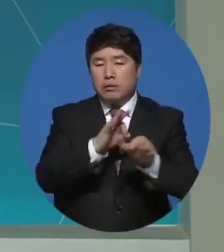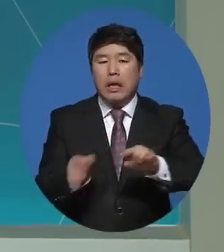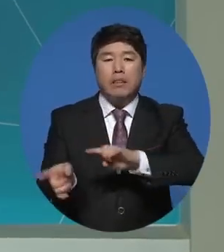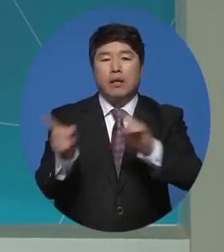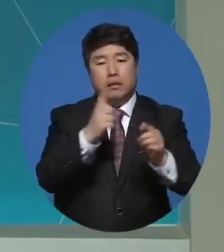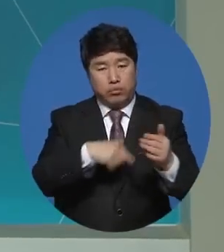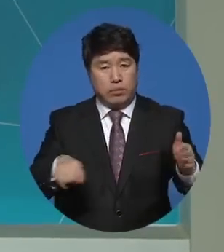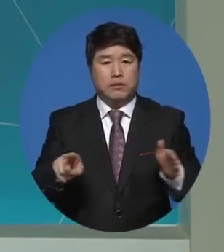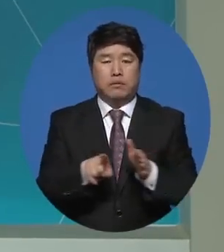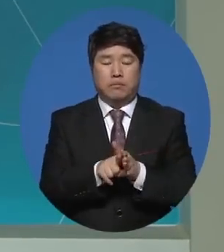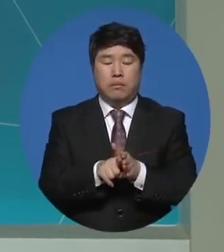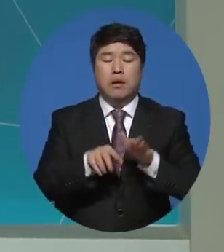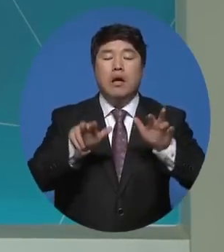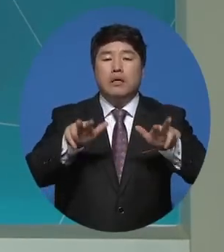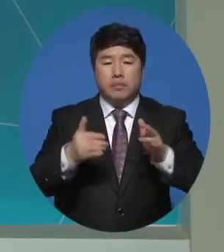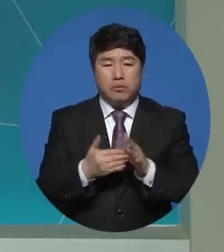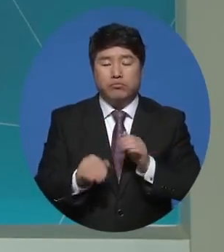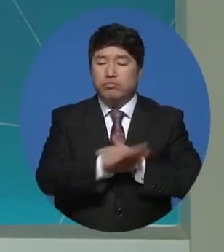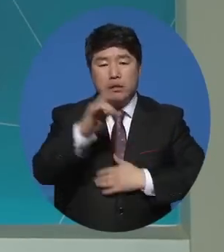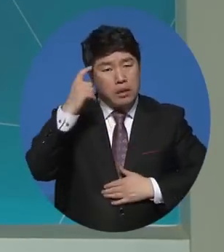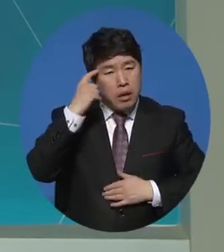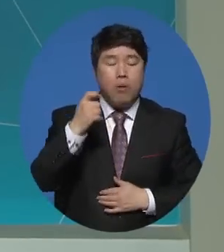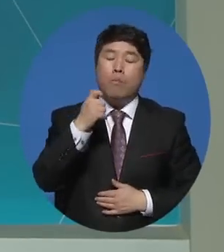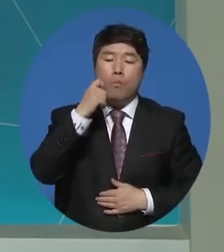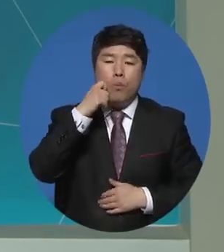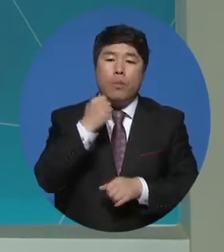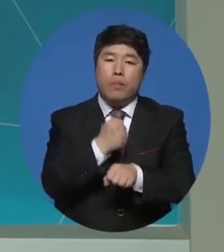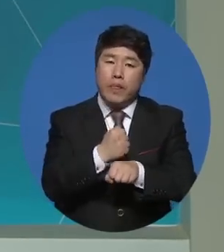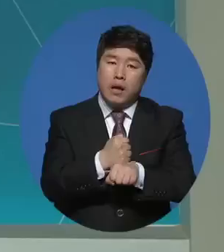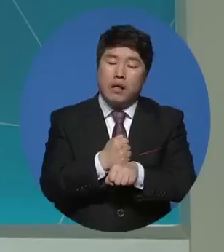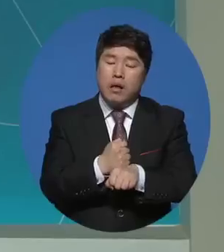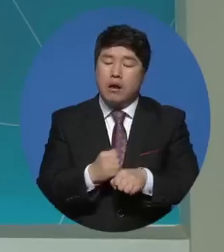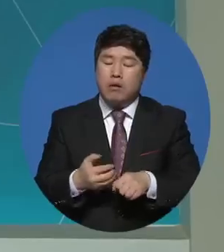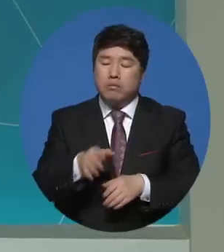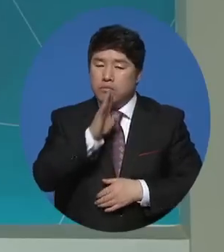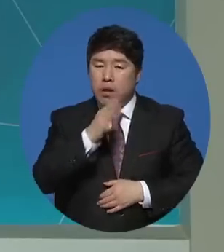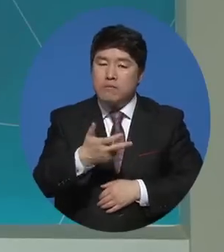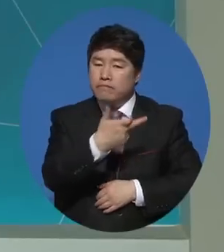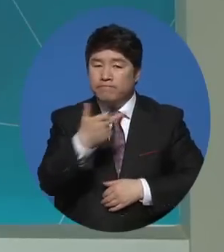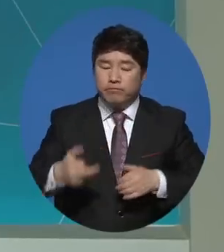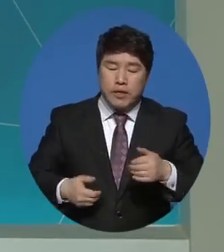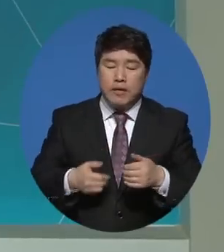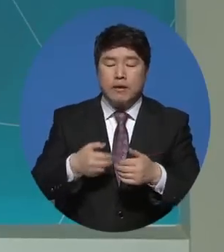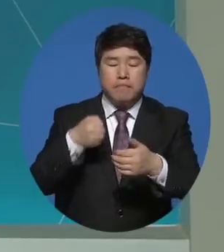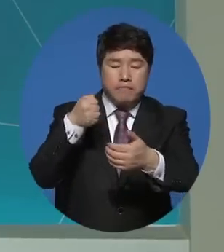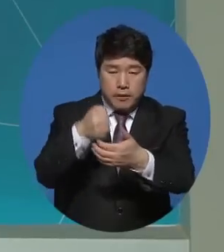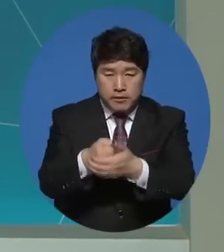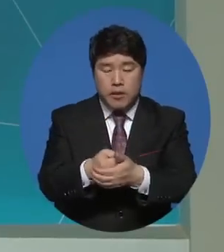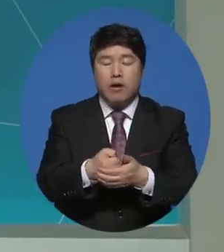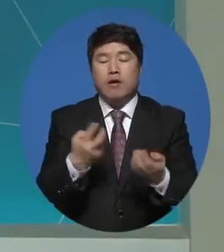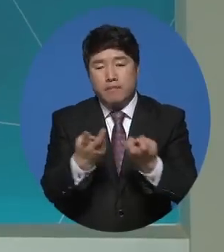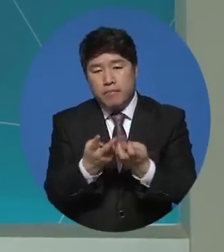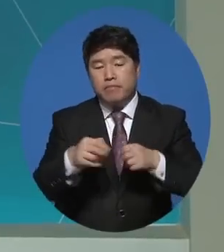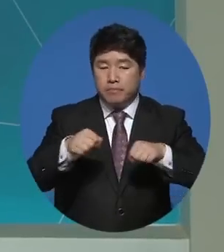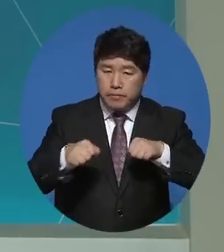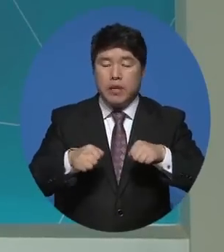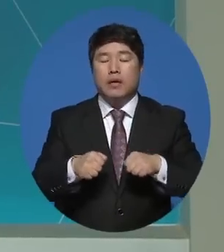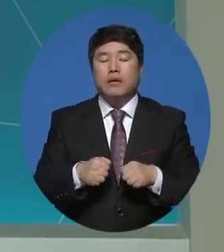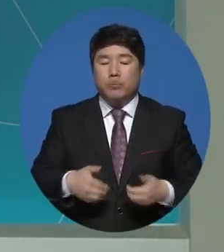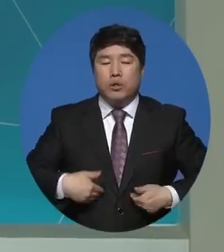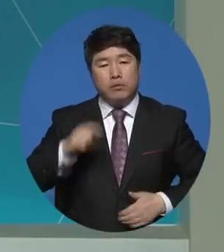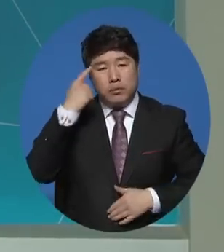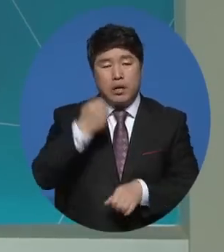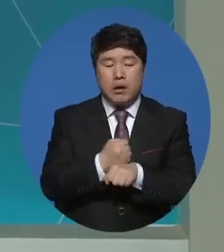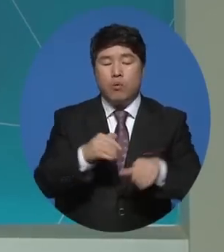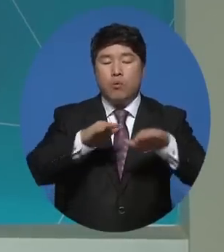위해서는 이제까지 우리가 생각하지 못했던 그런 과감한 조치도 늘 필요하다고 생각하는 사람이고 지역